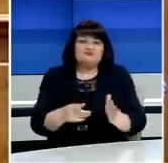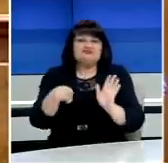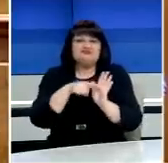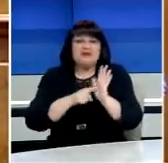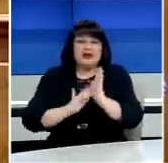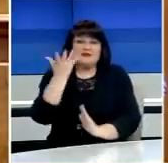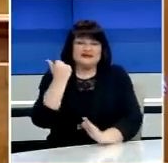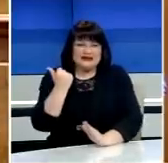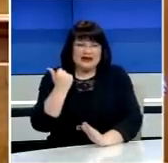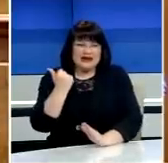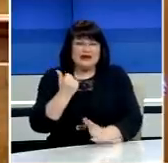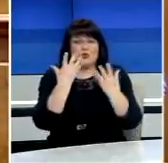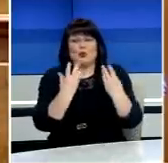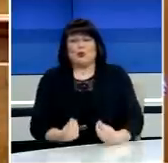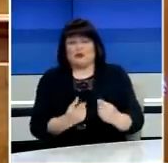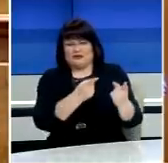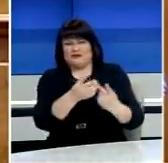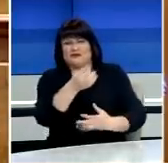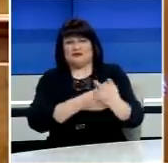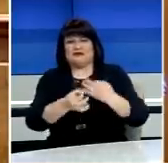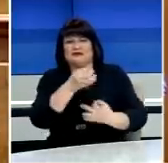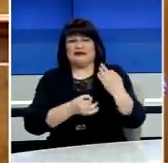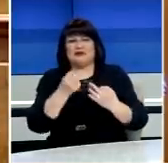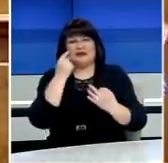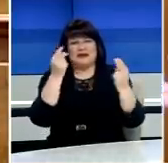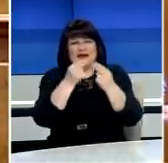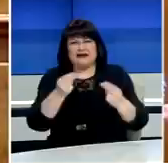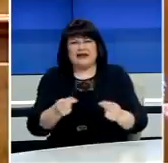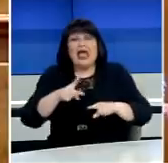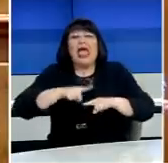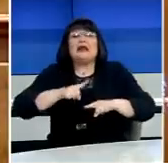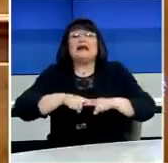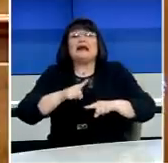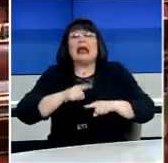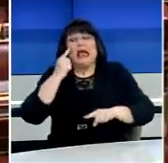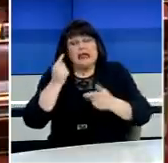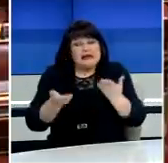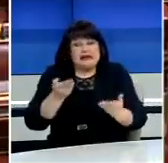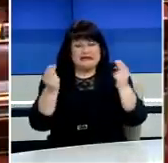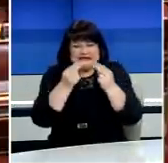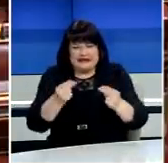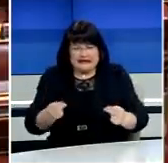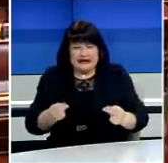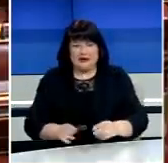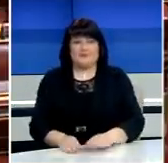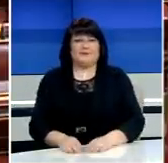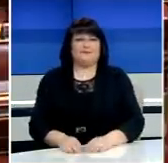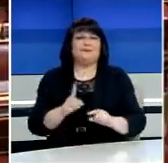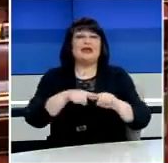η προσπάθεια αυτή για την παράταξή σας, τα λεγόμενα Greek statistics. Εσείς τα έφευγατε. Όταν είχατε αφήσει τη